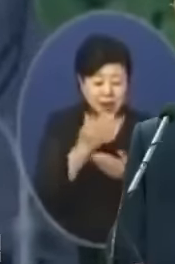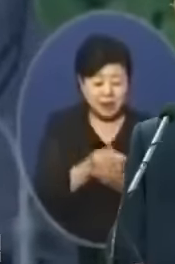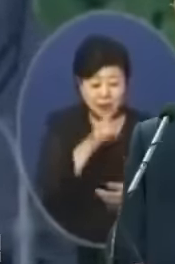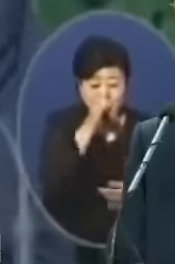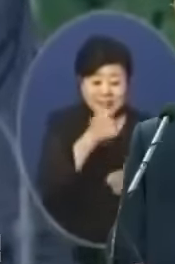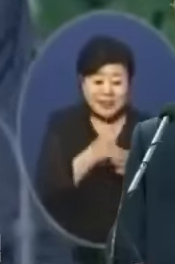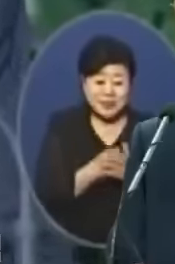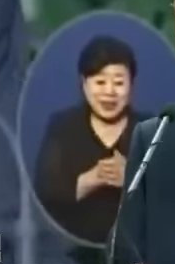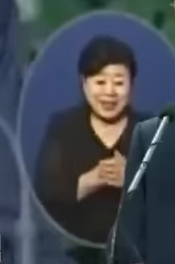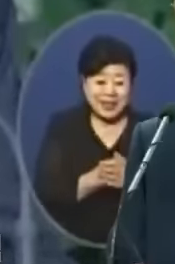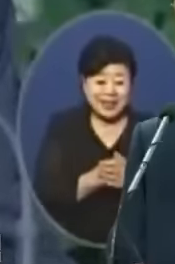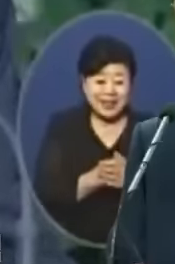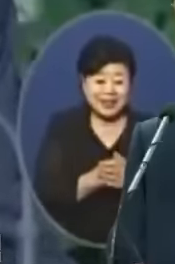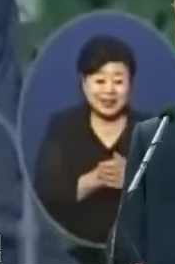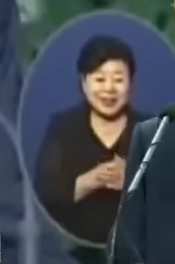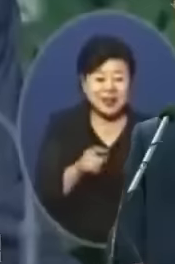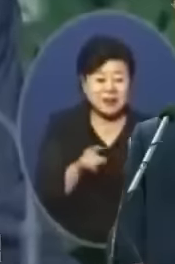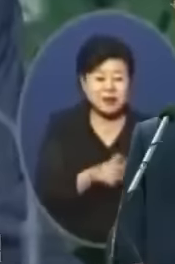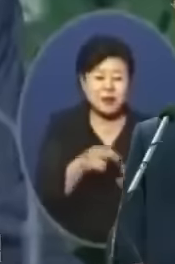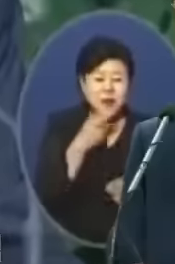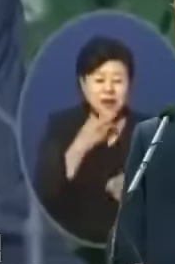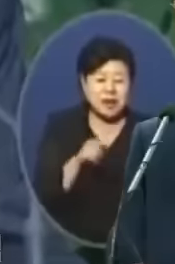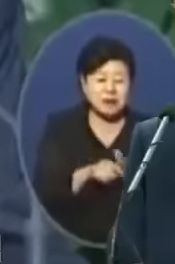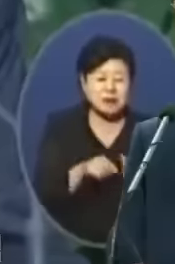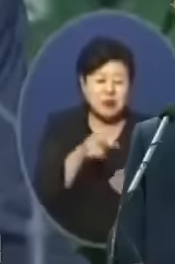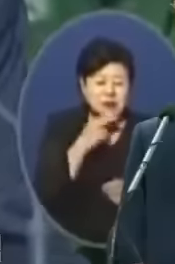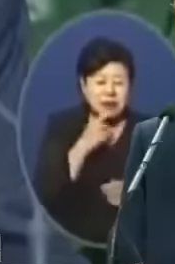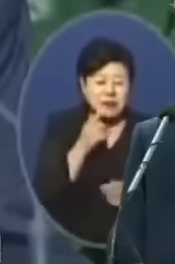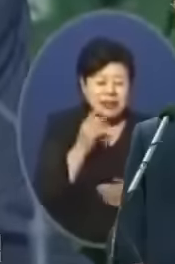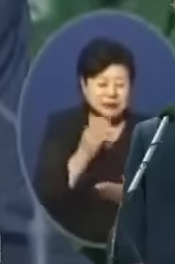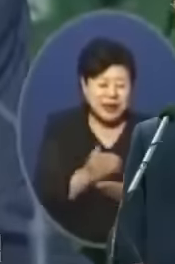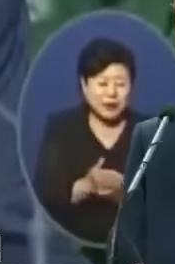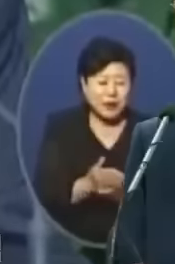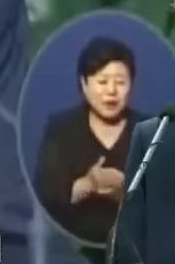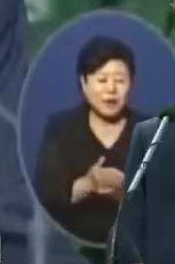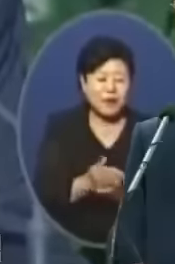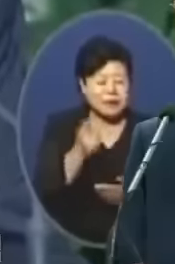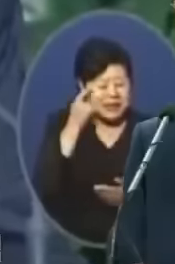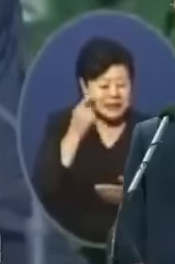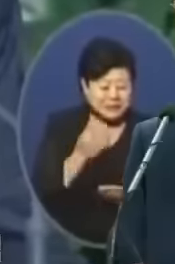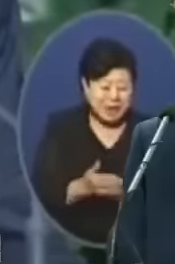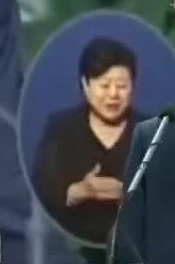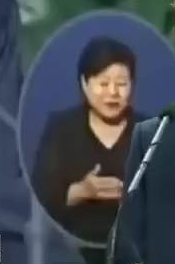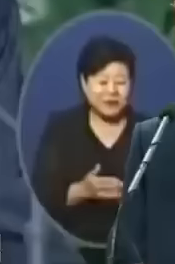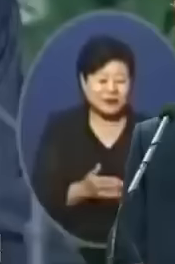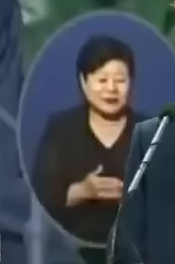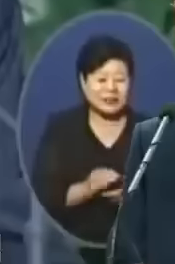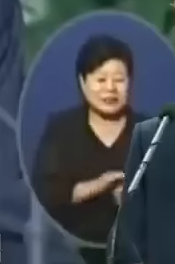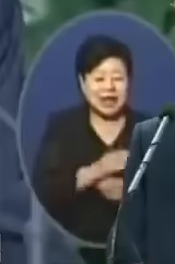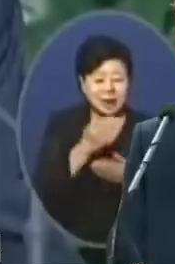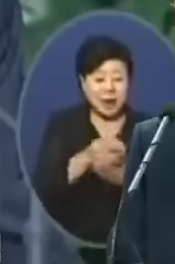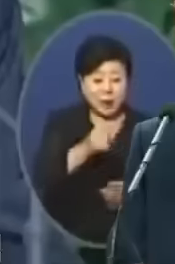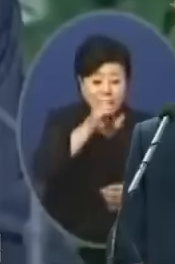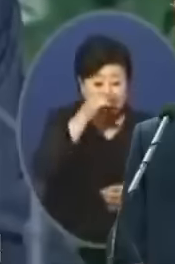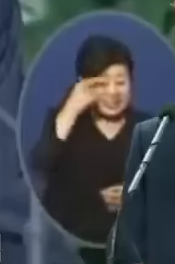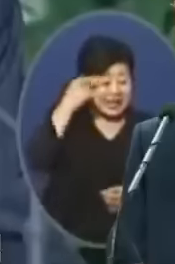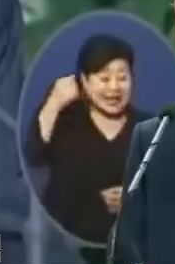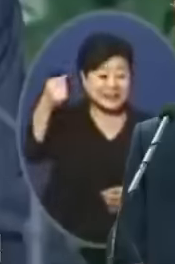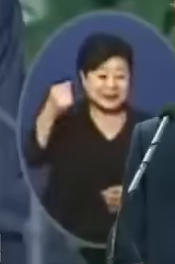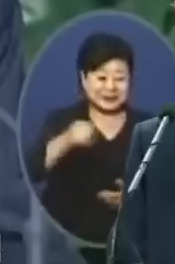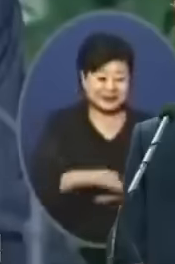때문인 것입니다. 자꾸 믿음이 없다, 믿음이 없다고 말하지 말고 생각하지 말고, 사랑받고 있다고